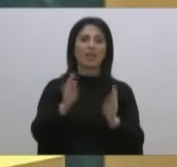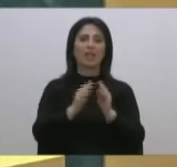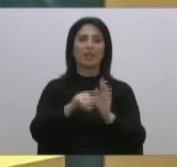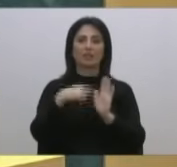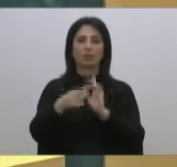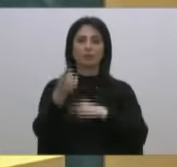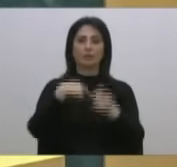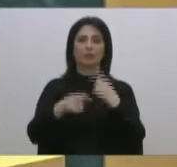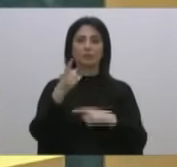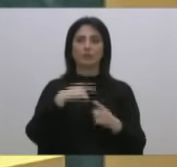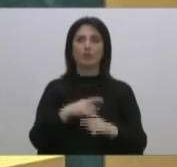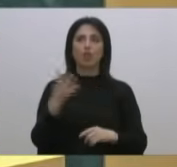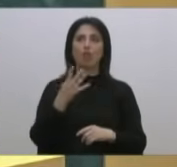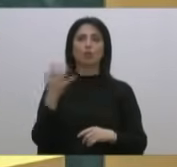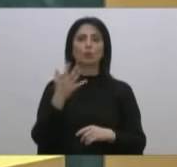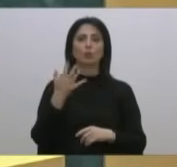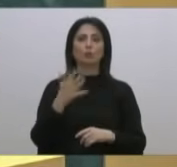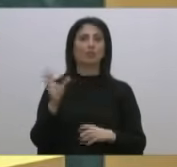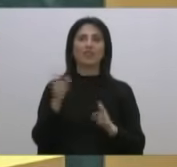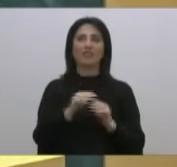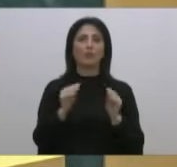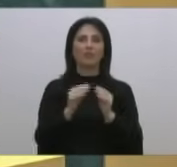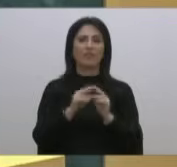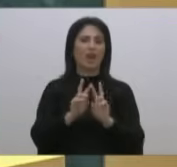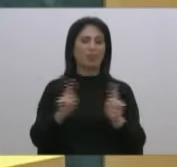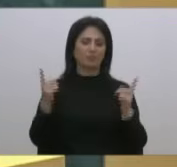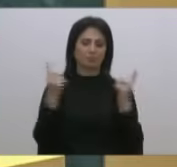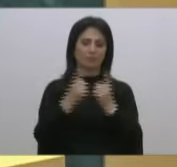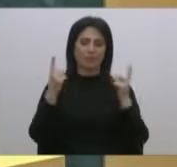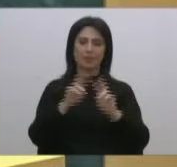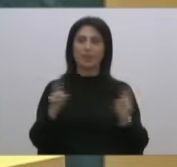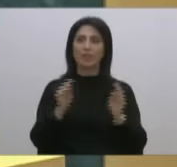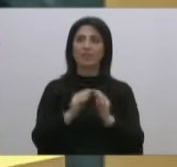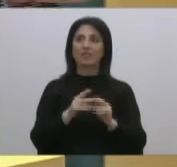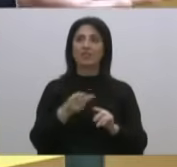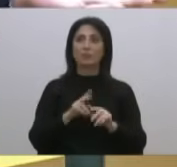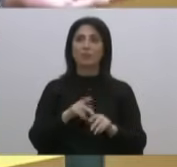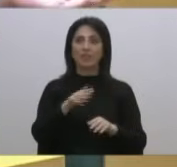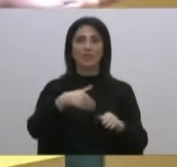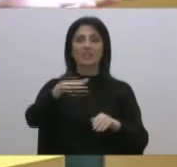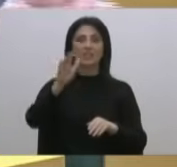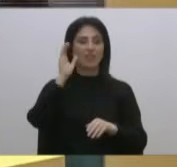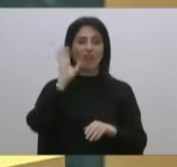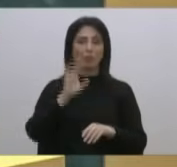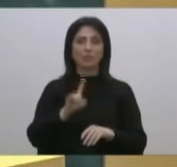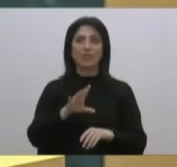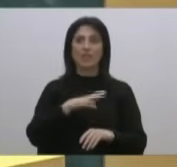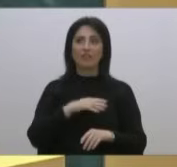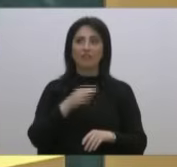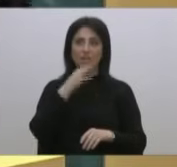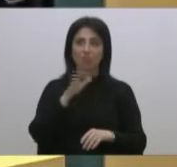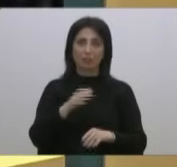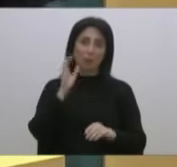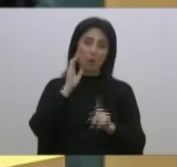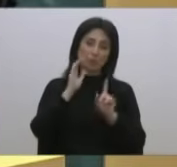zigiu, și șegit hoaz, dacă sunt oameni, od șabat, cu șabat, cu dacă la peria gicht, ai RTR ci gai mei ore zigiu. Emitorul, ți-a abzan, de dar mă uismine, si rați cu da, și leu,